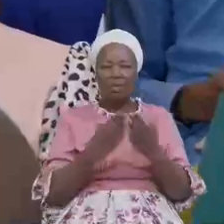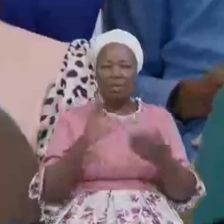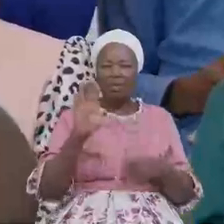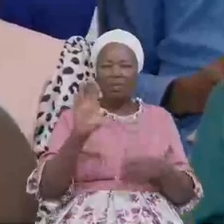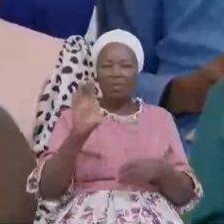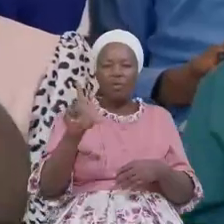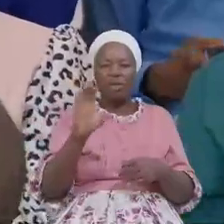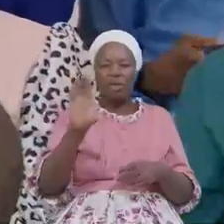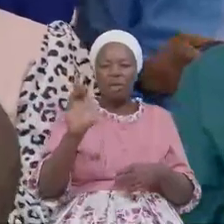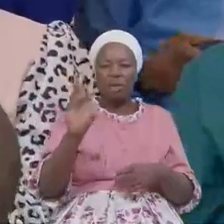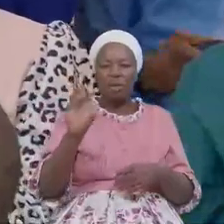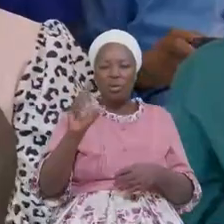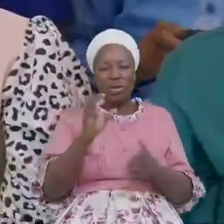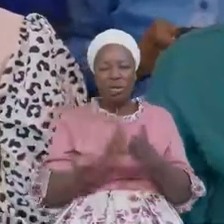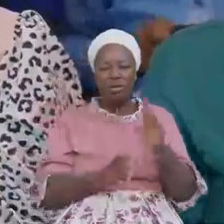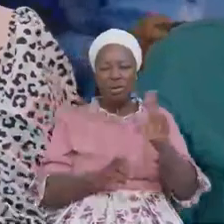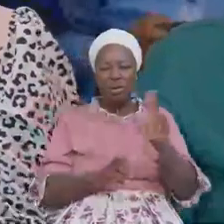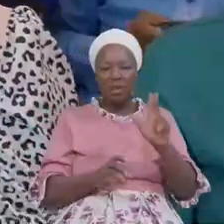Colossiens 3, verset 1.